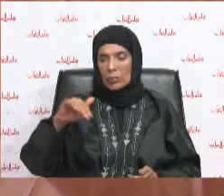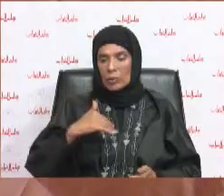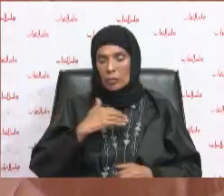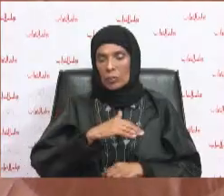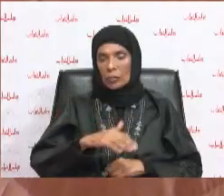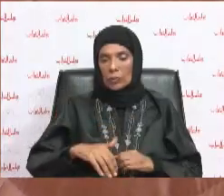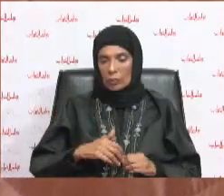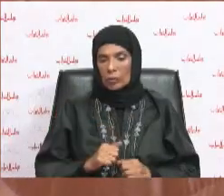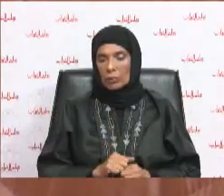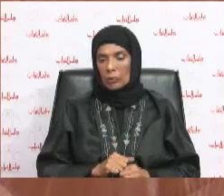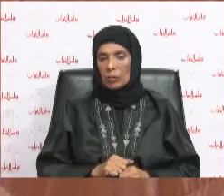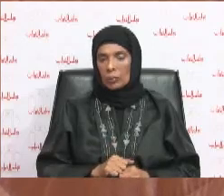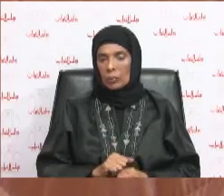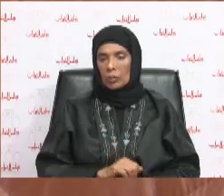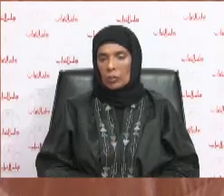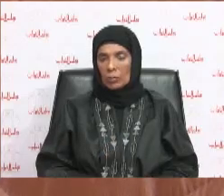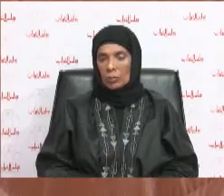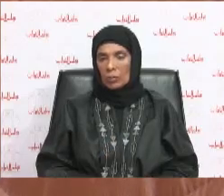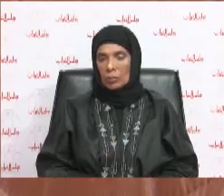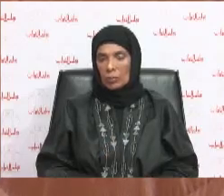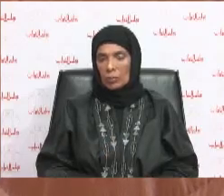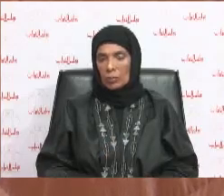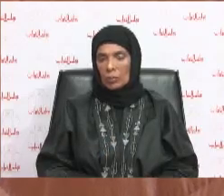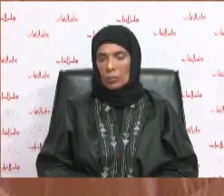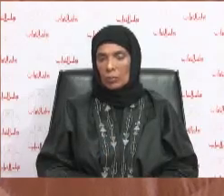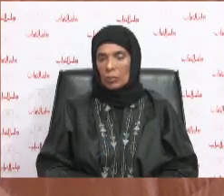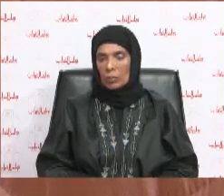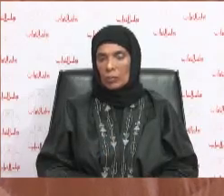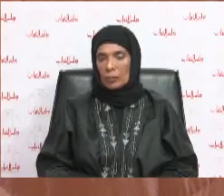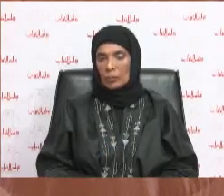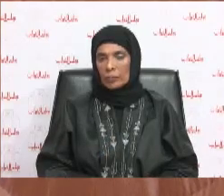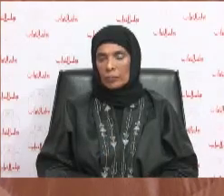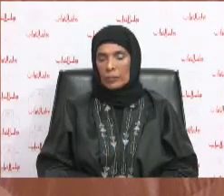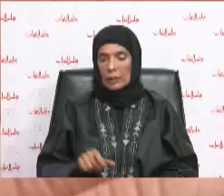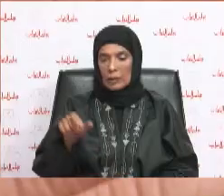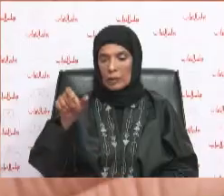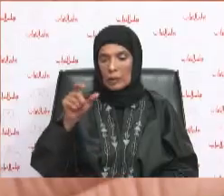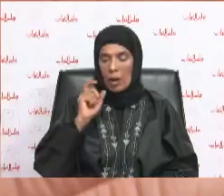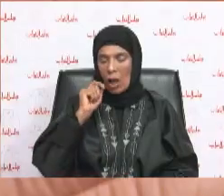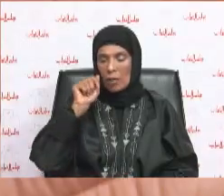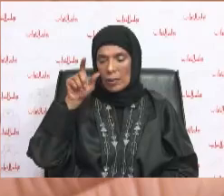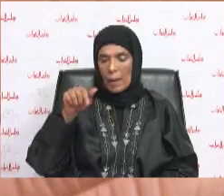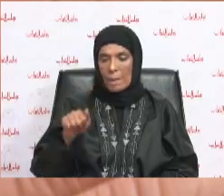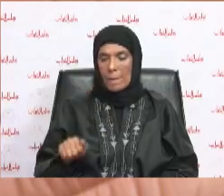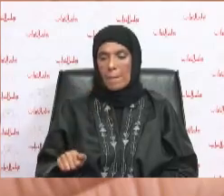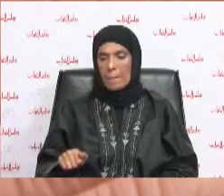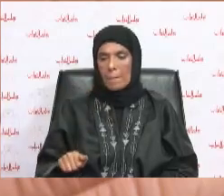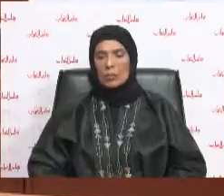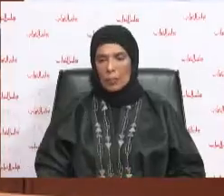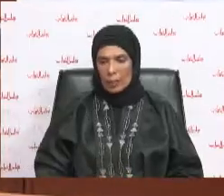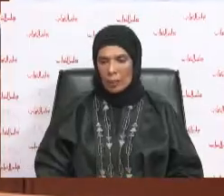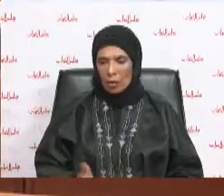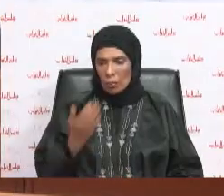اللي حصلون عروضات أحسن. نكون صريح معك، يعني أعرف تاجر من التجار منذ زمن، يعني